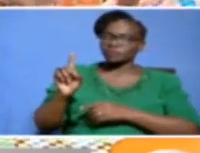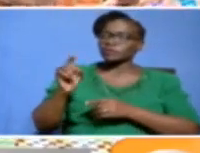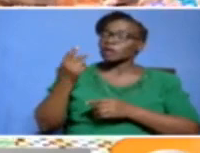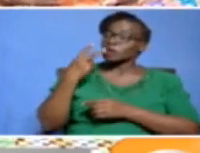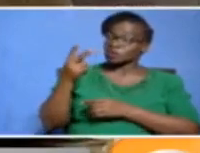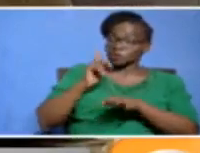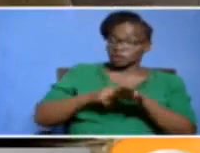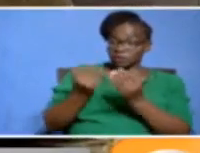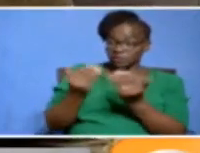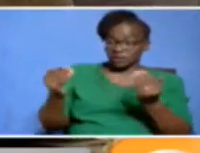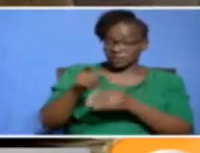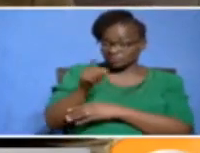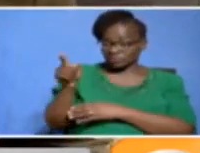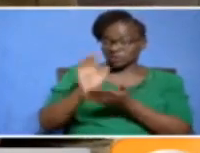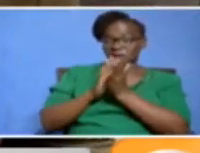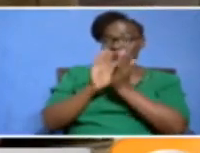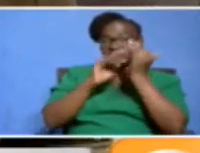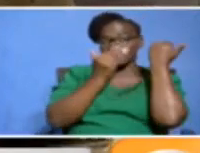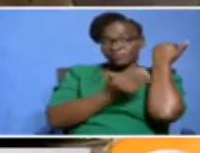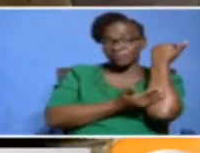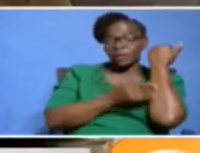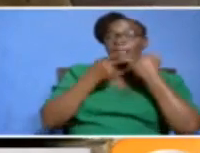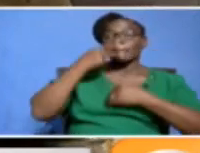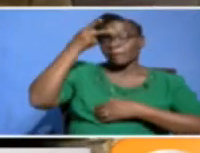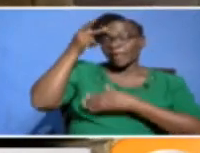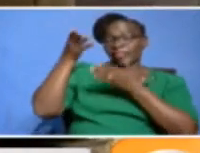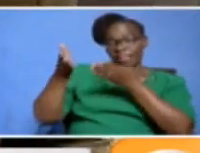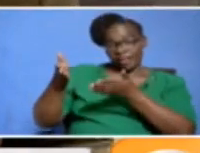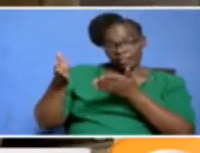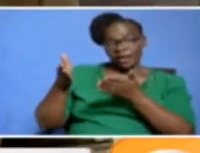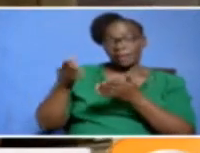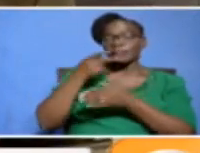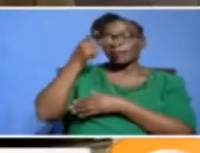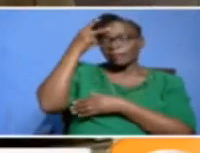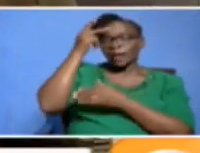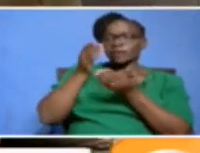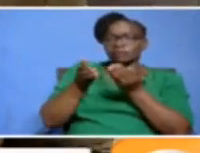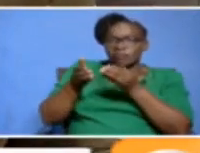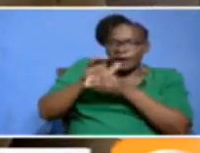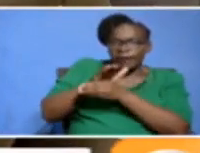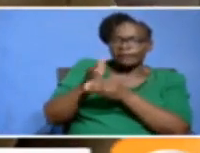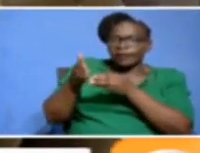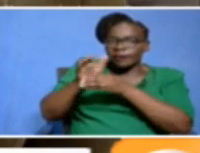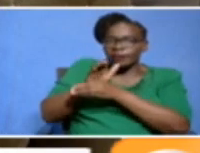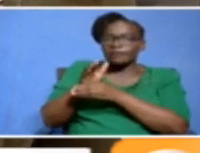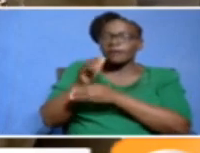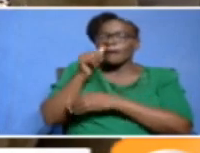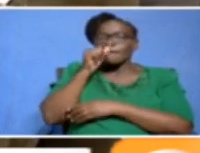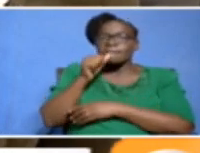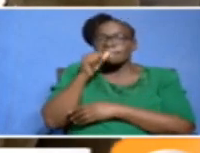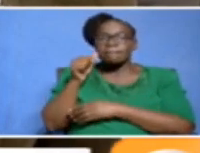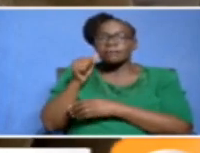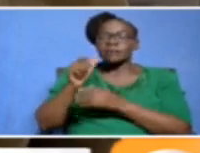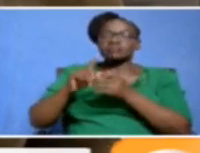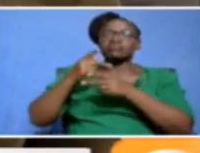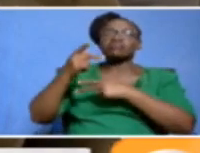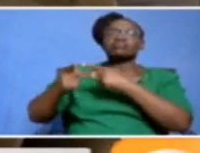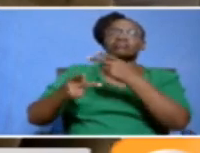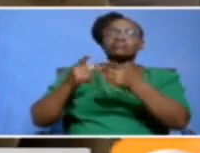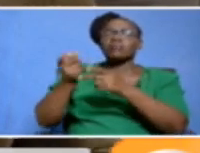wamepata ujauzito, wazazi wao katika nyumba wameifanya siri. Mimba inajulikana ikiwa na miezi